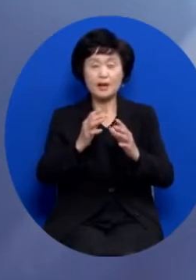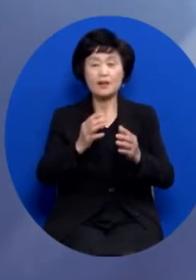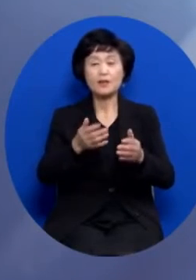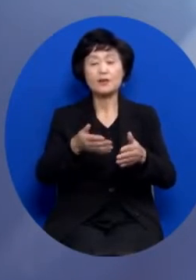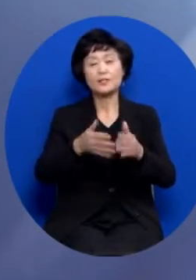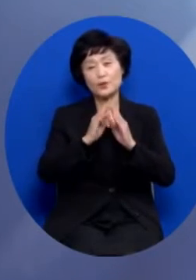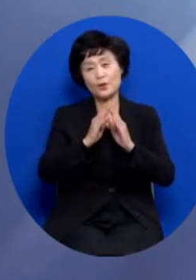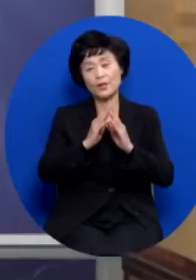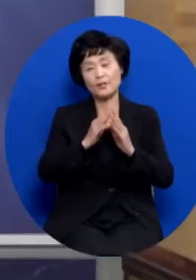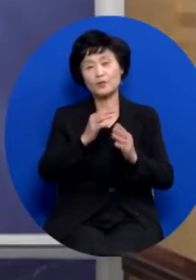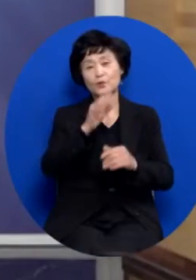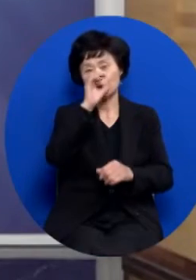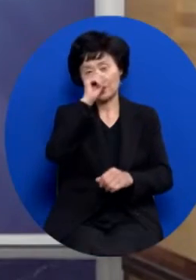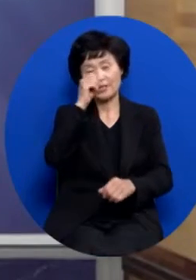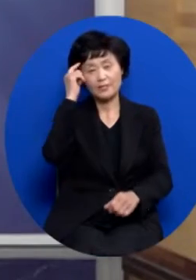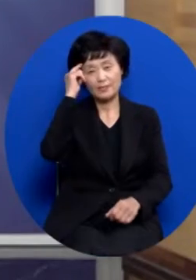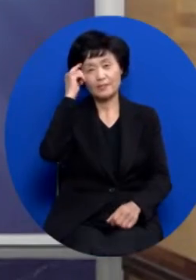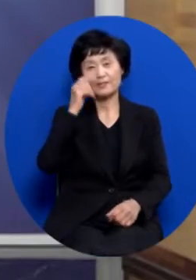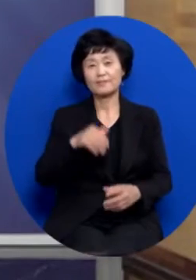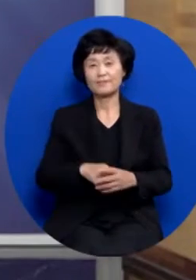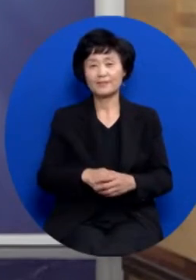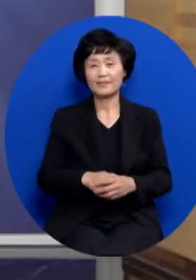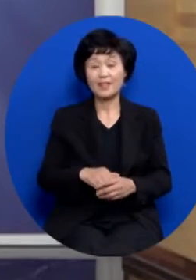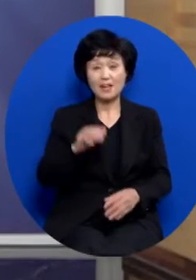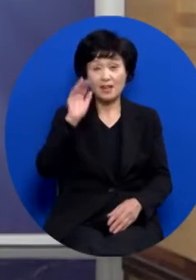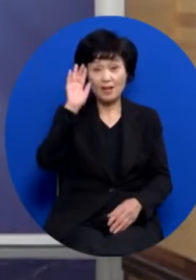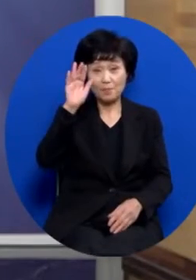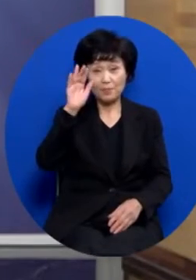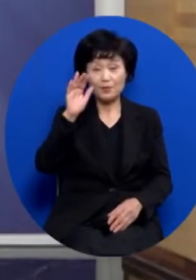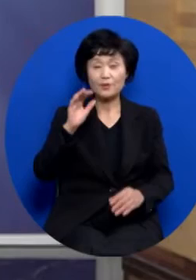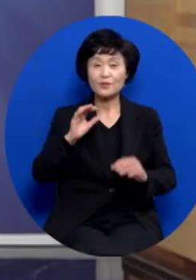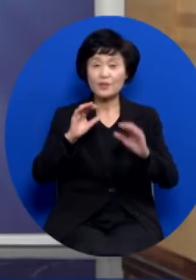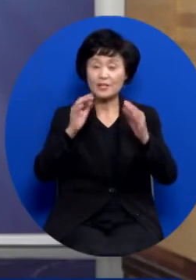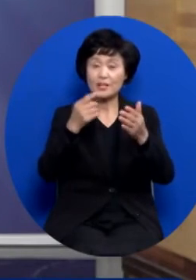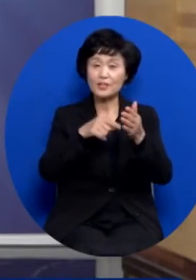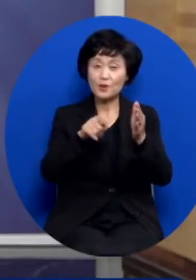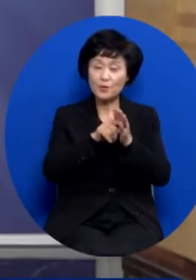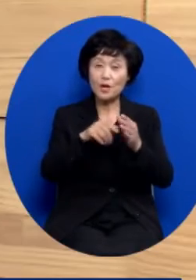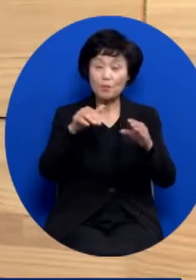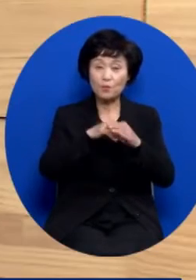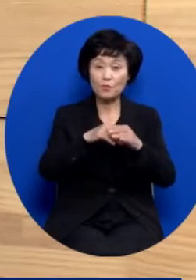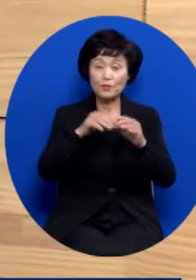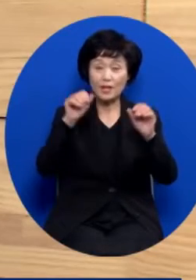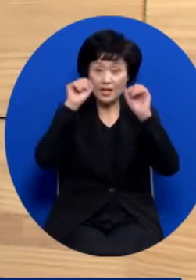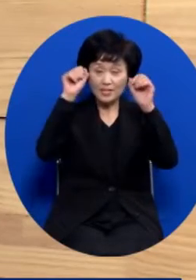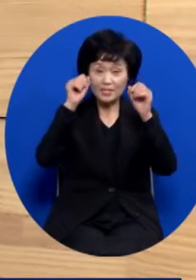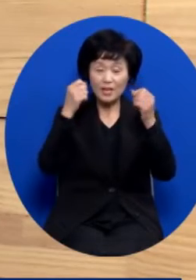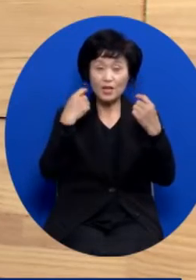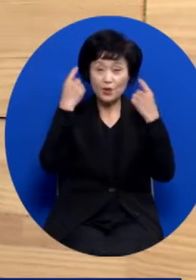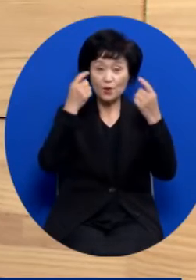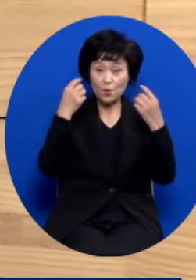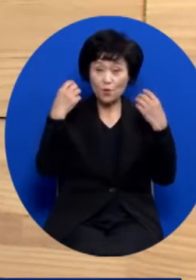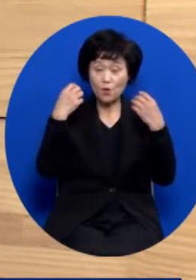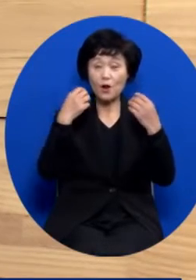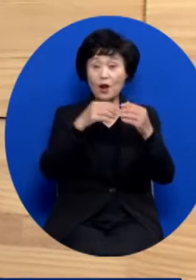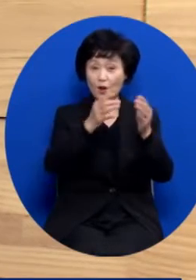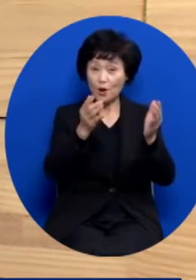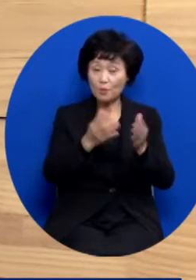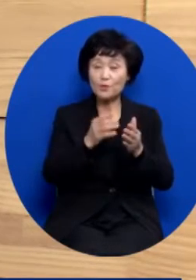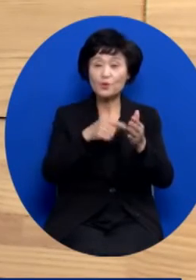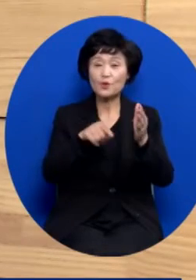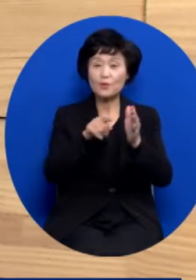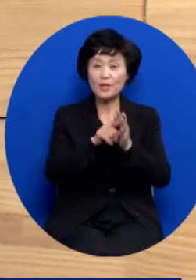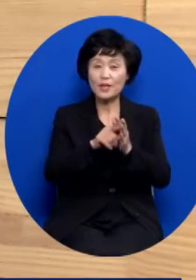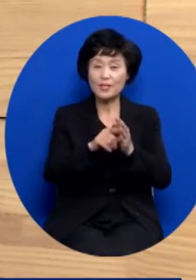이렇게 생각을 합니다. 예, 의원님 앞으로 이제 국가와 민족을 위해서 특별히 이 문화체육 관광 분야에 있어서 정말 많은 활동 이제 앞으로